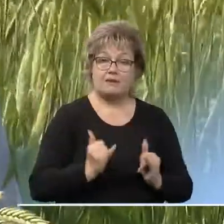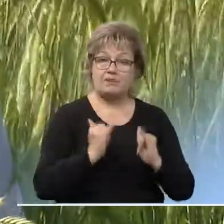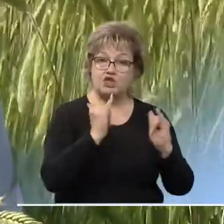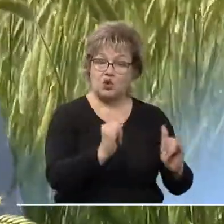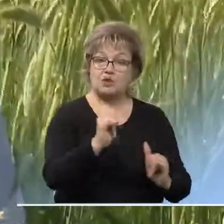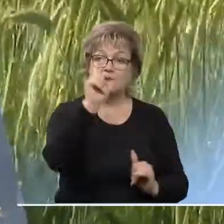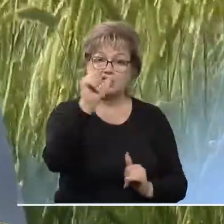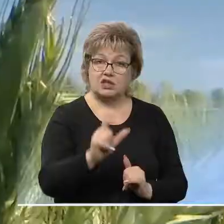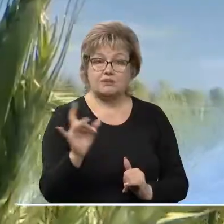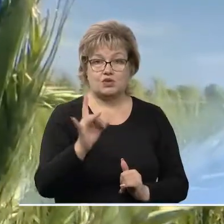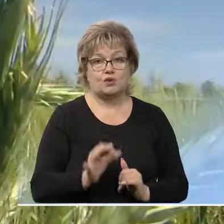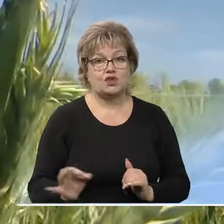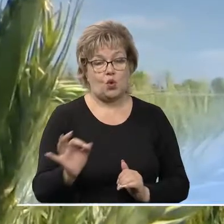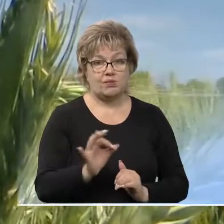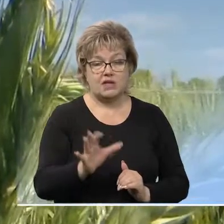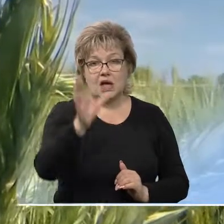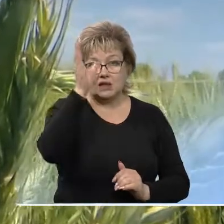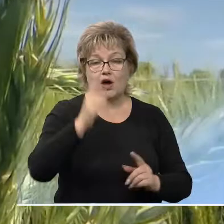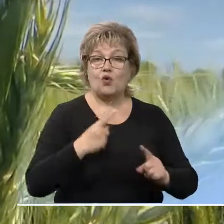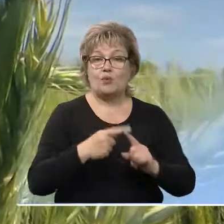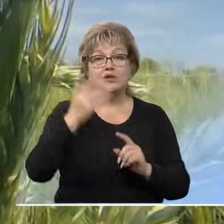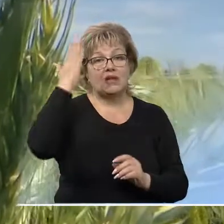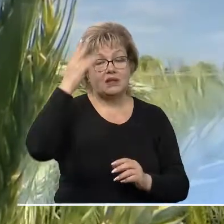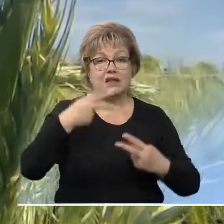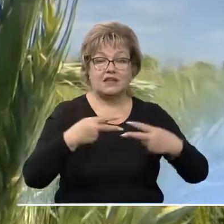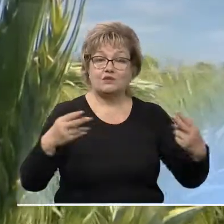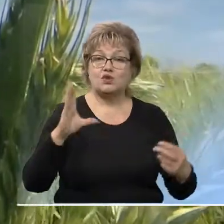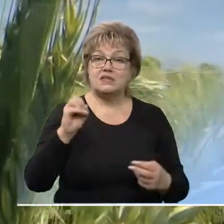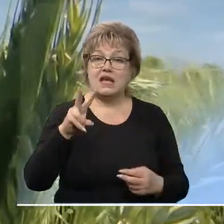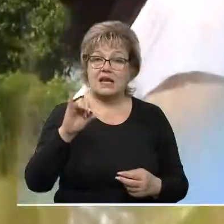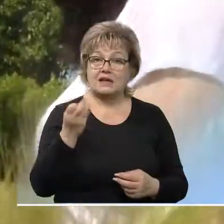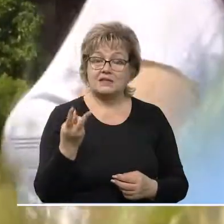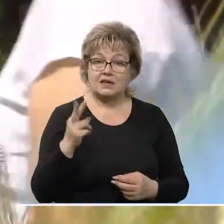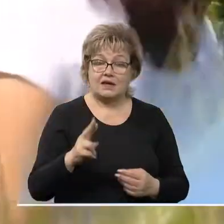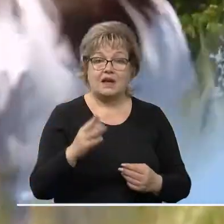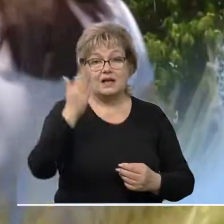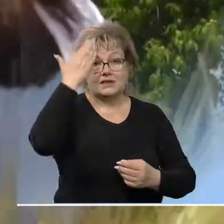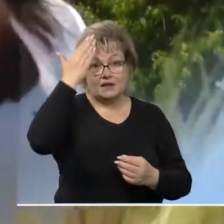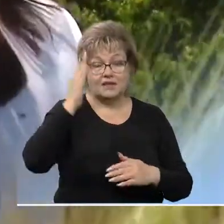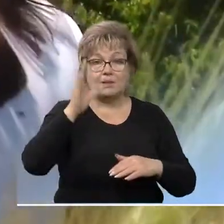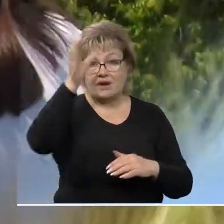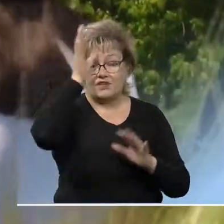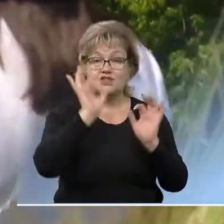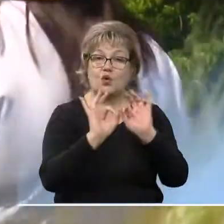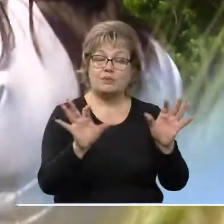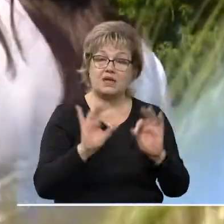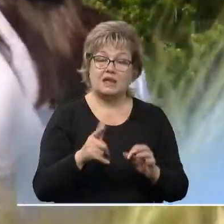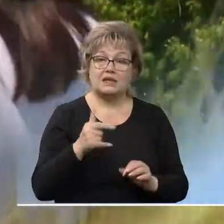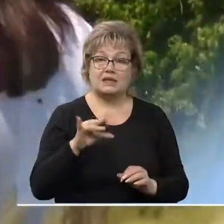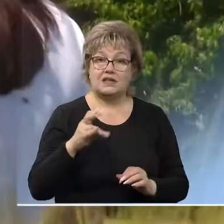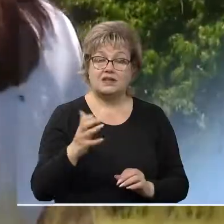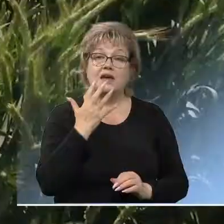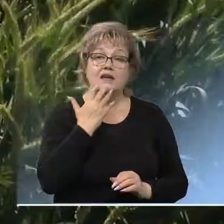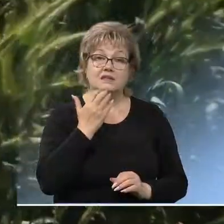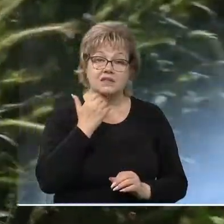первым почетным гражданином Ростовской области. Наука плюс талант равно селекция. Талант селекционера профессор объясняет